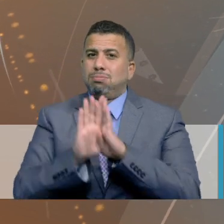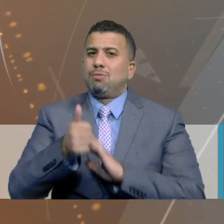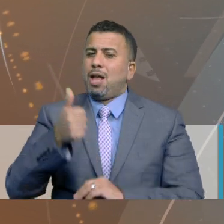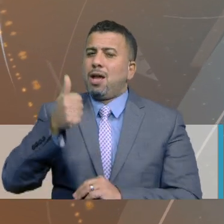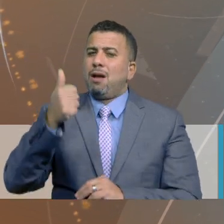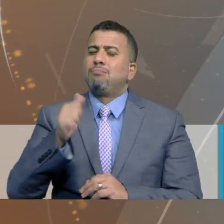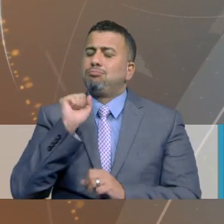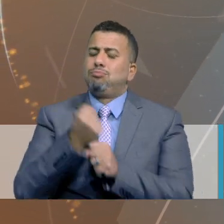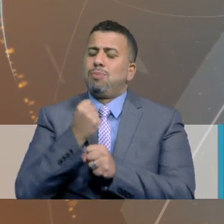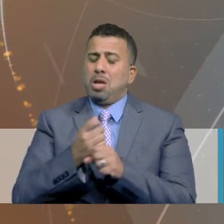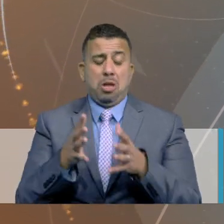والنجاح في مهامهم الكبيره